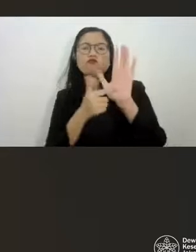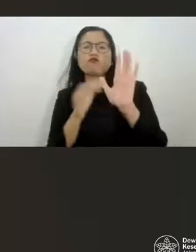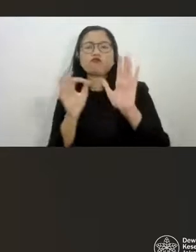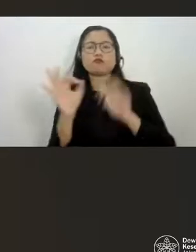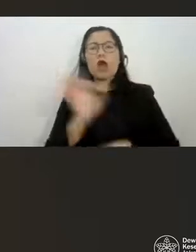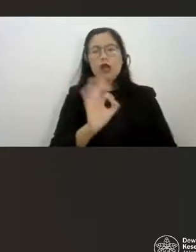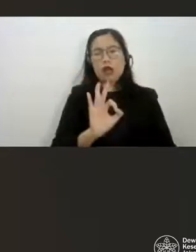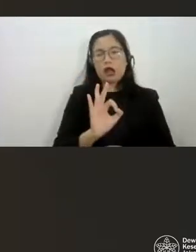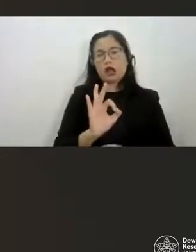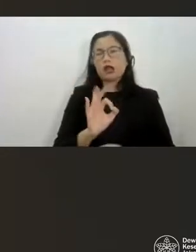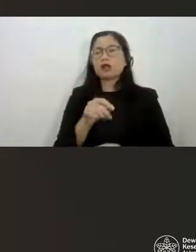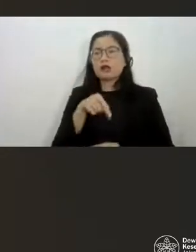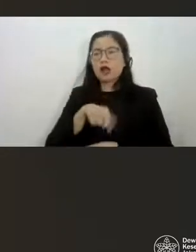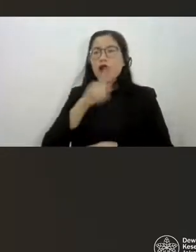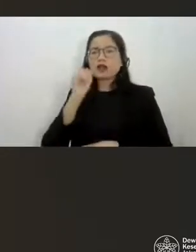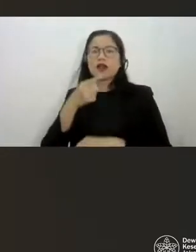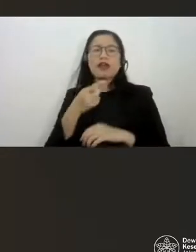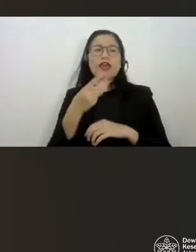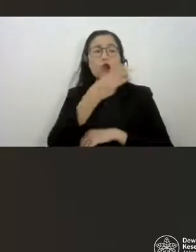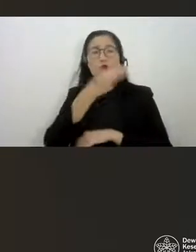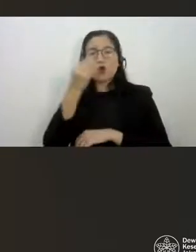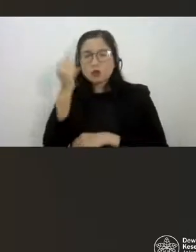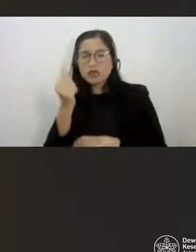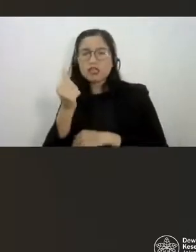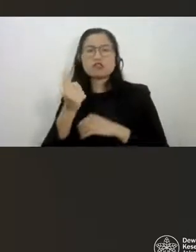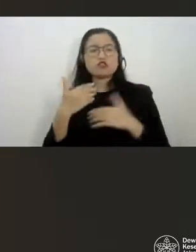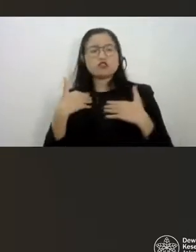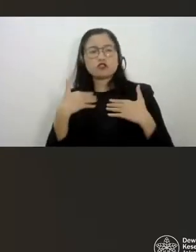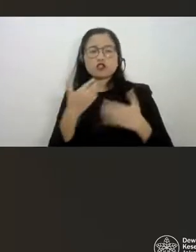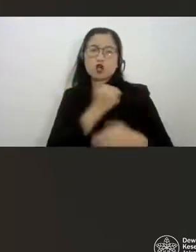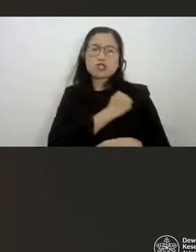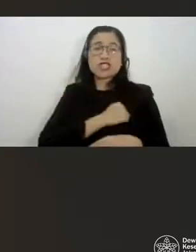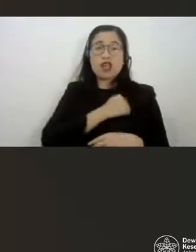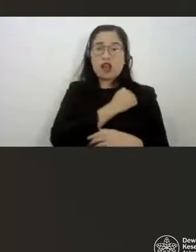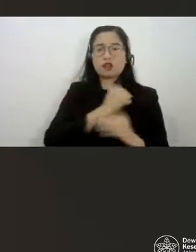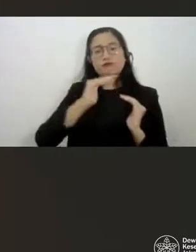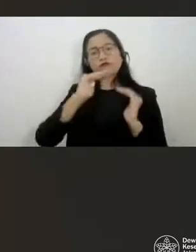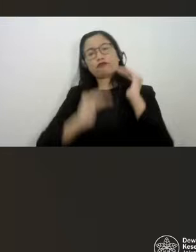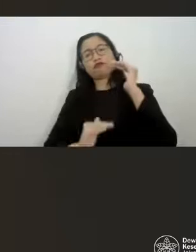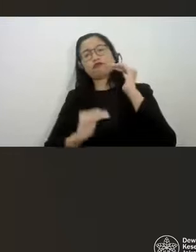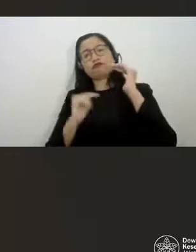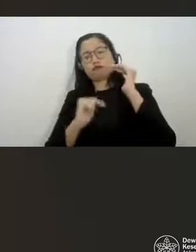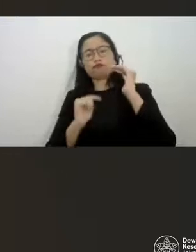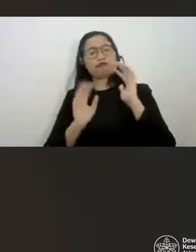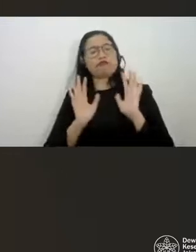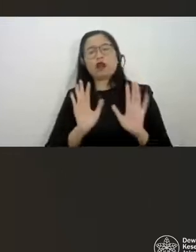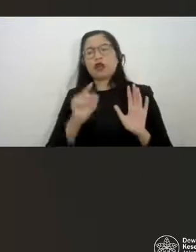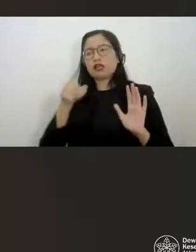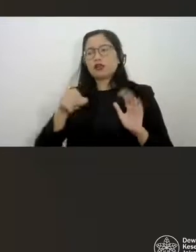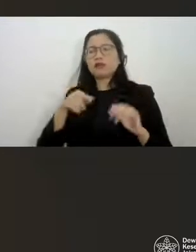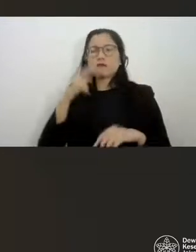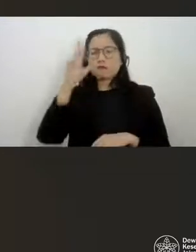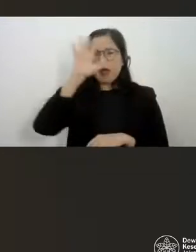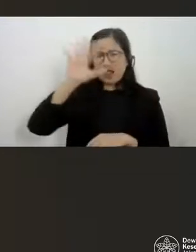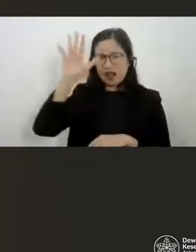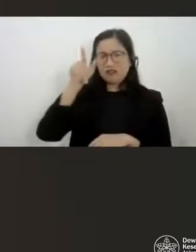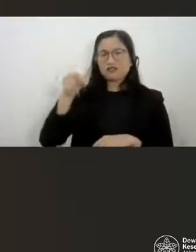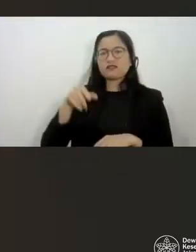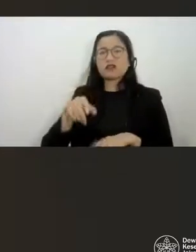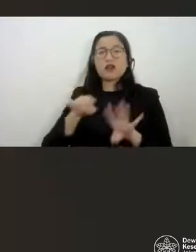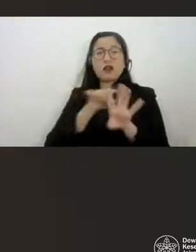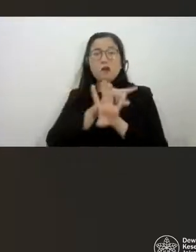ketimpangan ekonomi dan kesenjangan sosial di Indonesia sudah berada di titik nadir. Bayangkan ya, kekayaan 4 orang